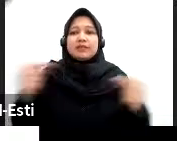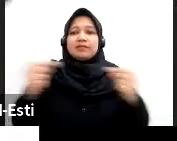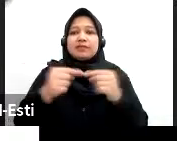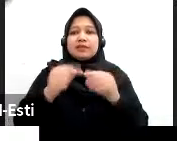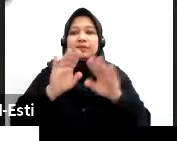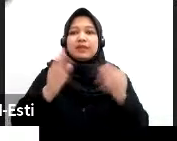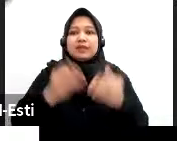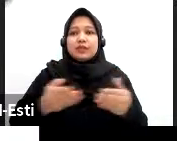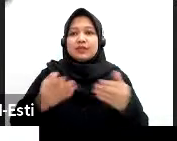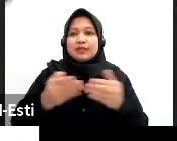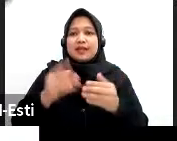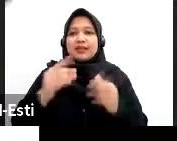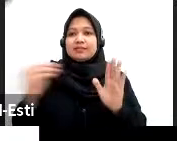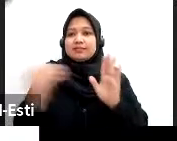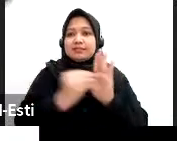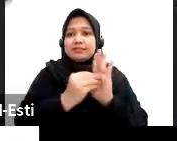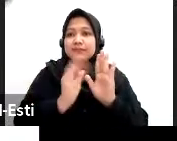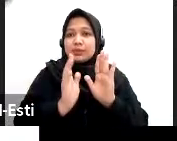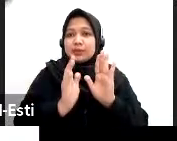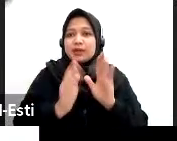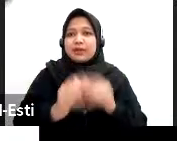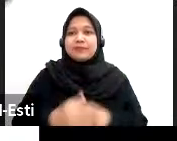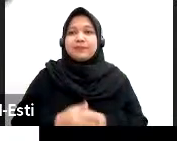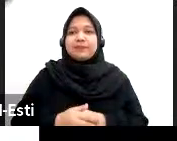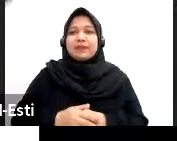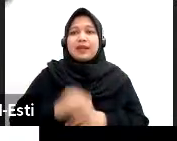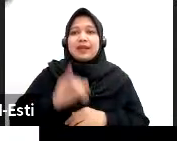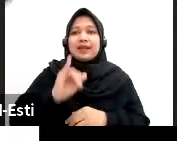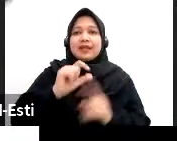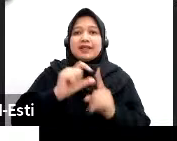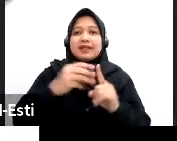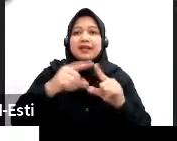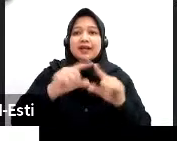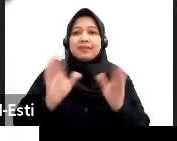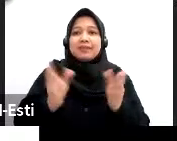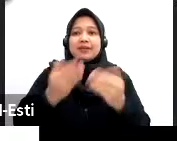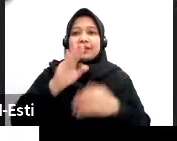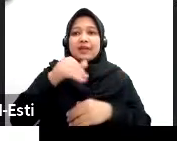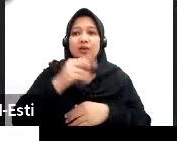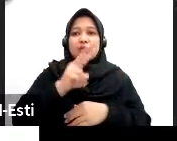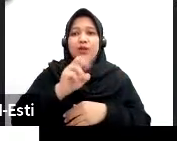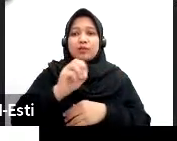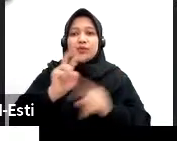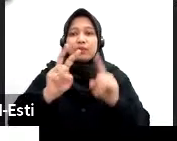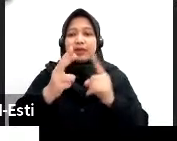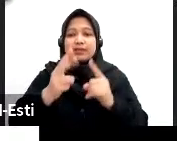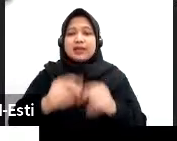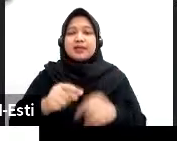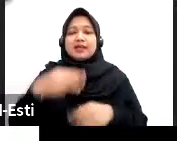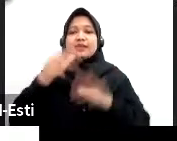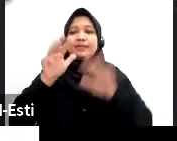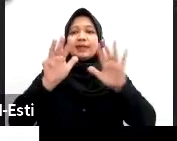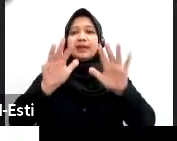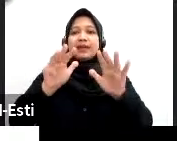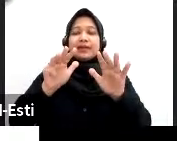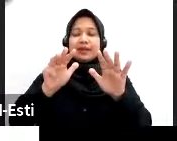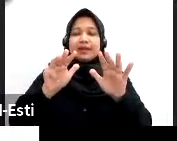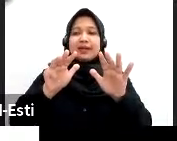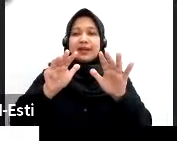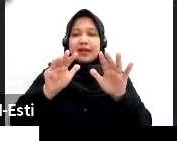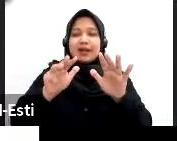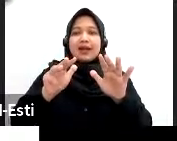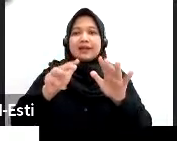dicantumkan ide sendiri Kita berdiri tahun 2012 didirikan oleh 9 ikamars tapi kita kemudian